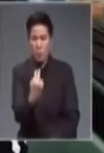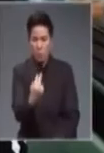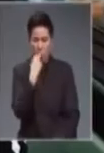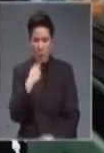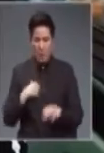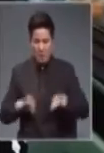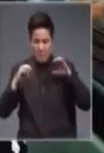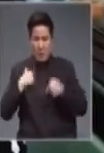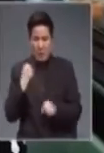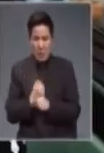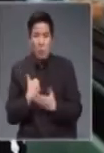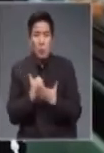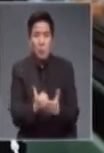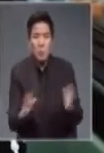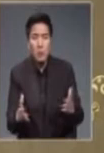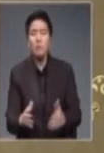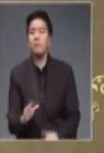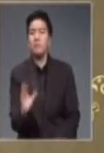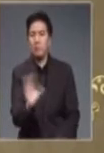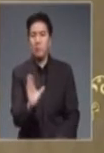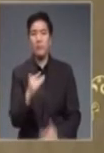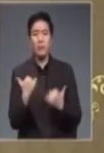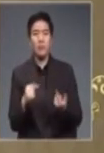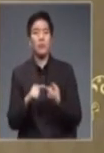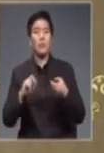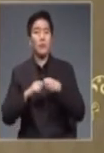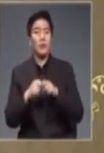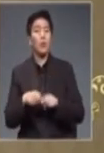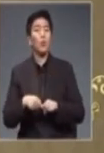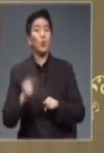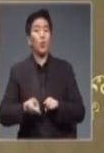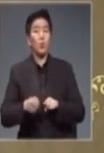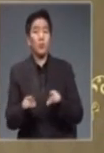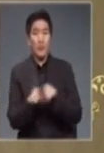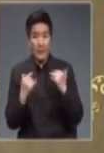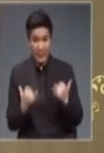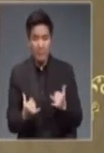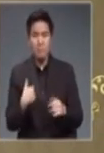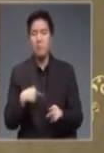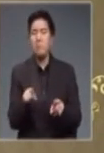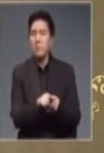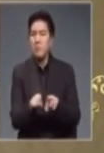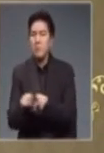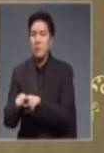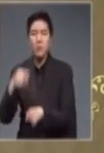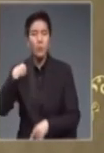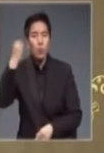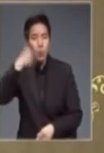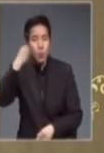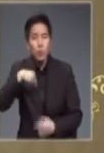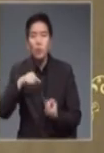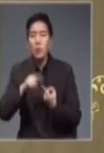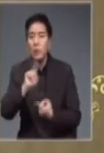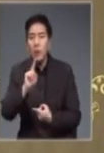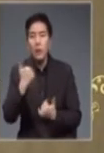ายังไงนะครับรวมไปถึงเรื่องการให้การบริการการตอบสนองความต้องการการสร้างความภูมิใจถ้าปรับเข้าหากันได้มันก็จะสะดวกขึ้นนะ